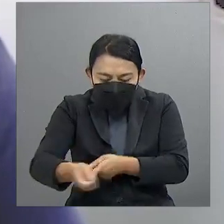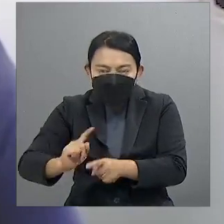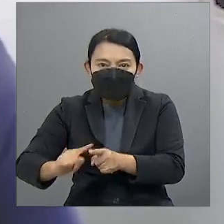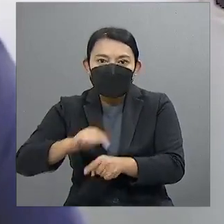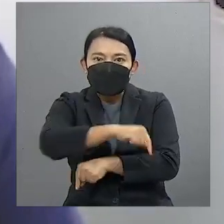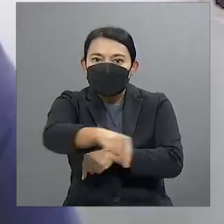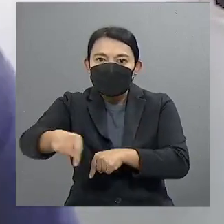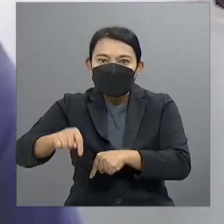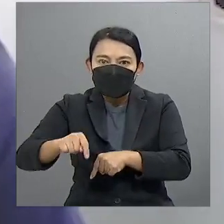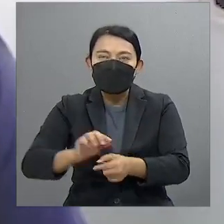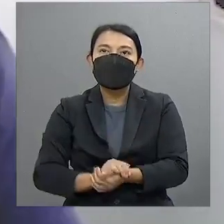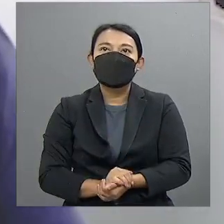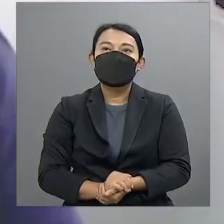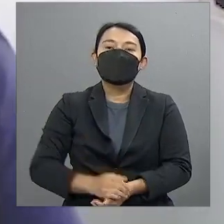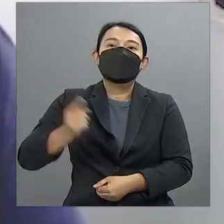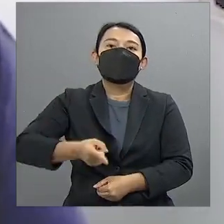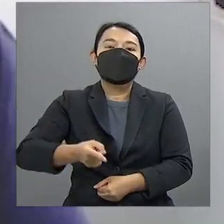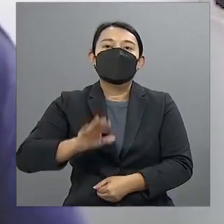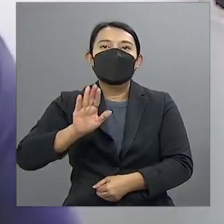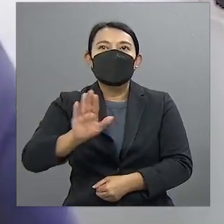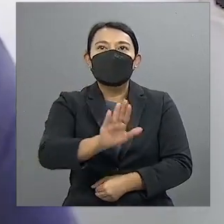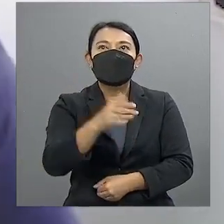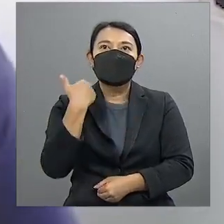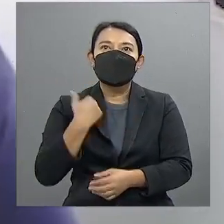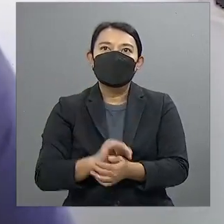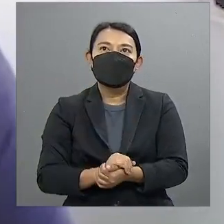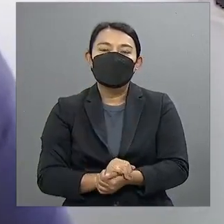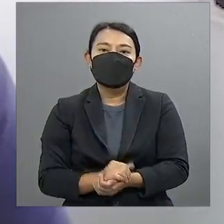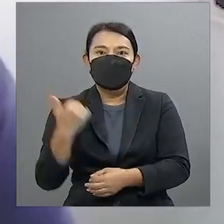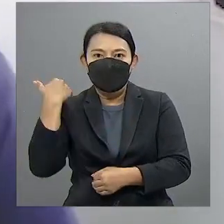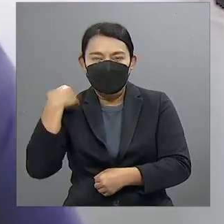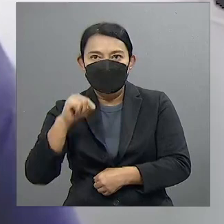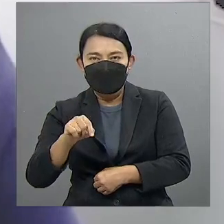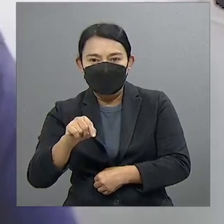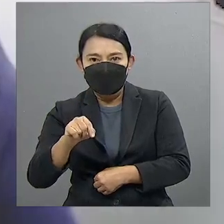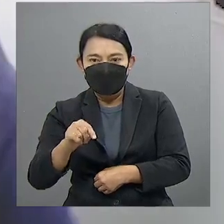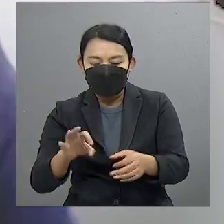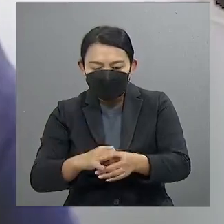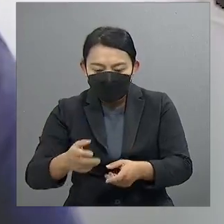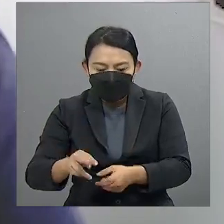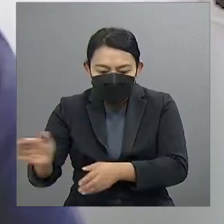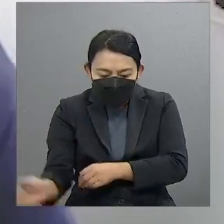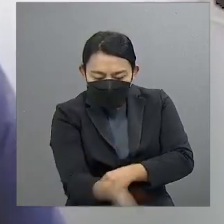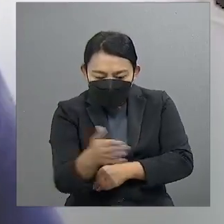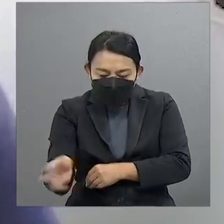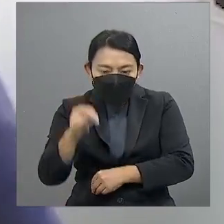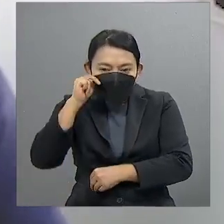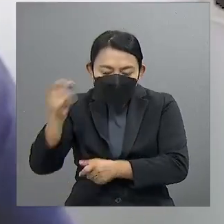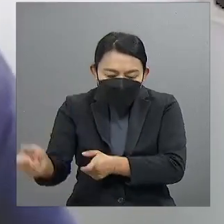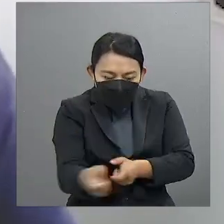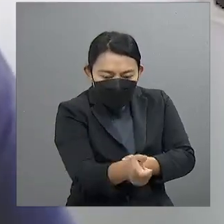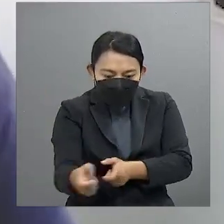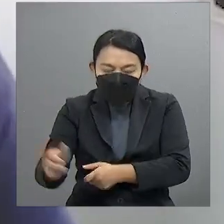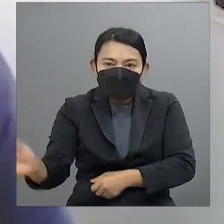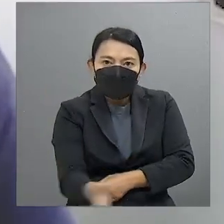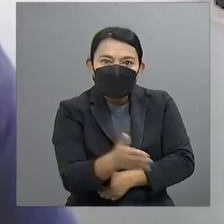ติประจำวันของเขาอยู่แล้วเพราะว่าทุกๆกะเขาก็จะมีการติดลายแล้วก็มีการล้างเป็นพิเศษทุกรอบอยู่แล้วนะครับฉะนั้นในช่วงที่มีความเสี่ยง